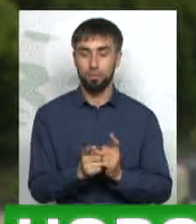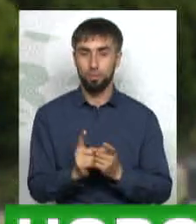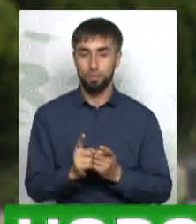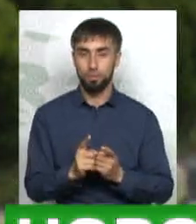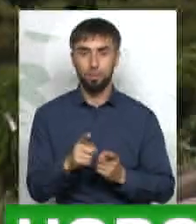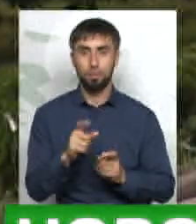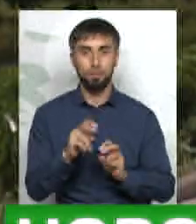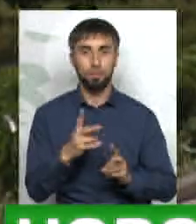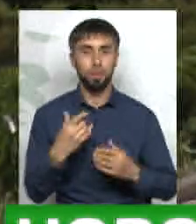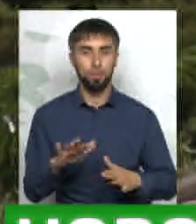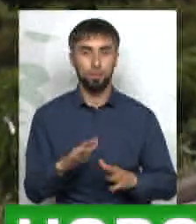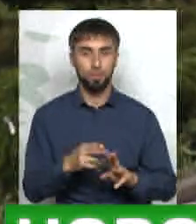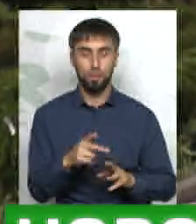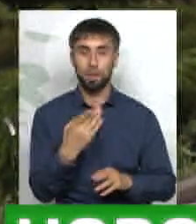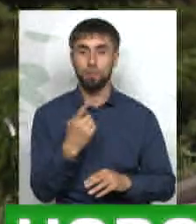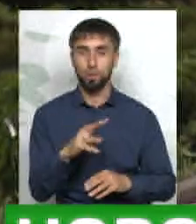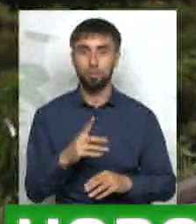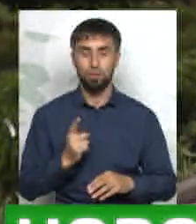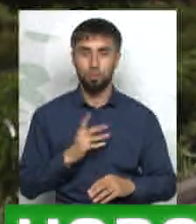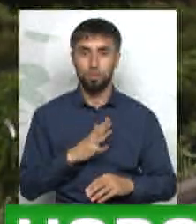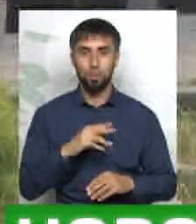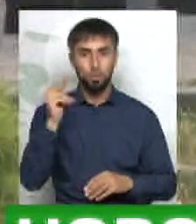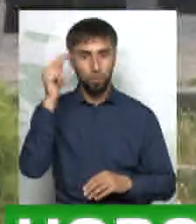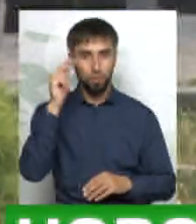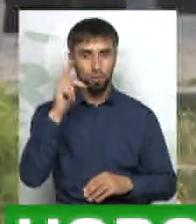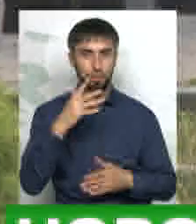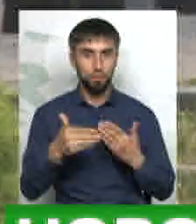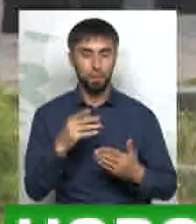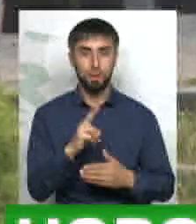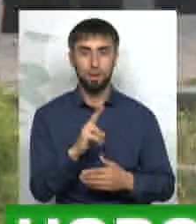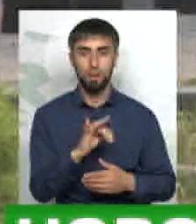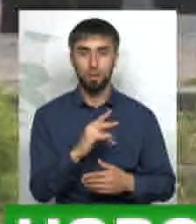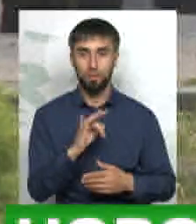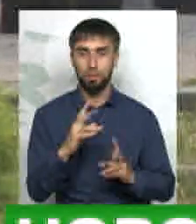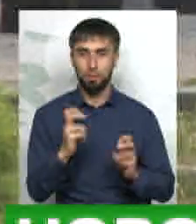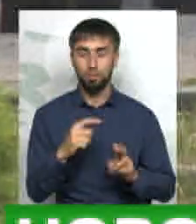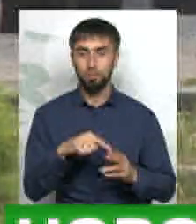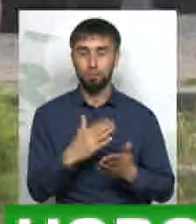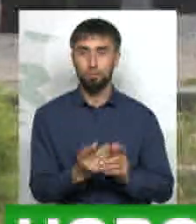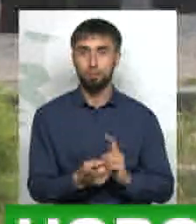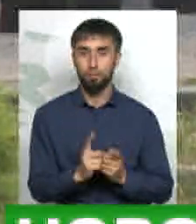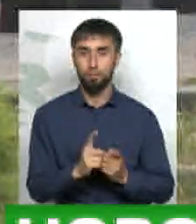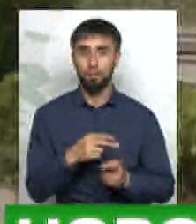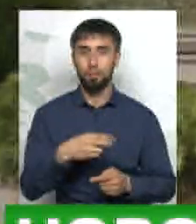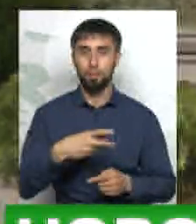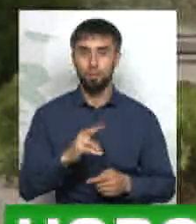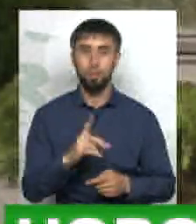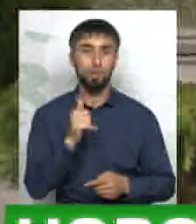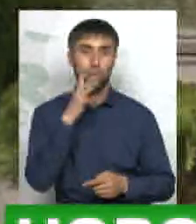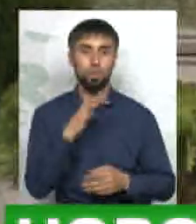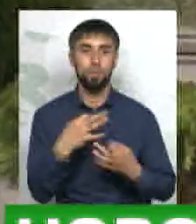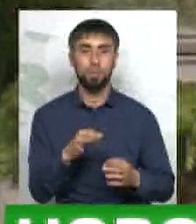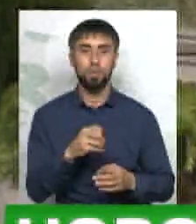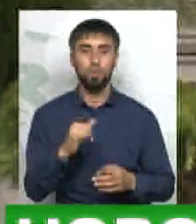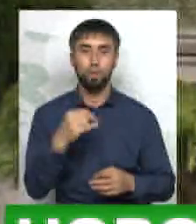специалистов не удивляет. Еще один штамм был ожидаем. Ученые уже выяснили, что кентавр имеет ключевые изменения в белке, которые позволяют